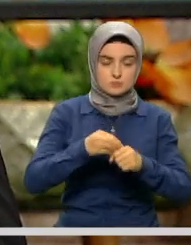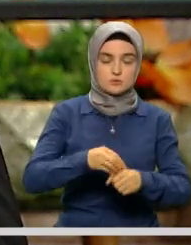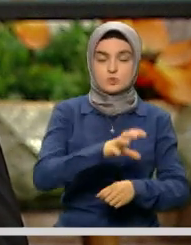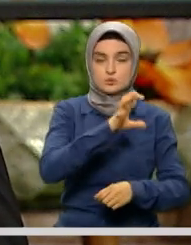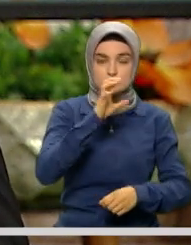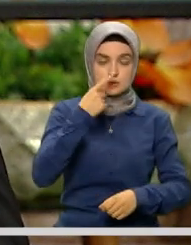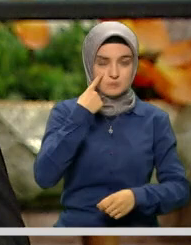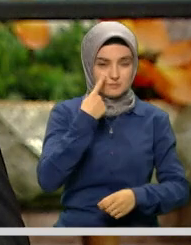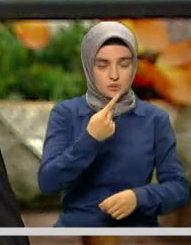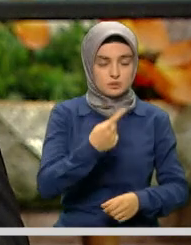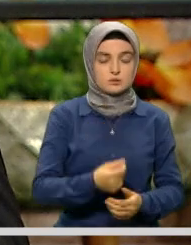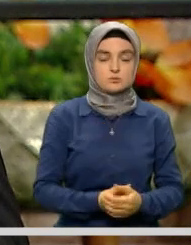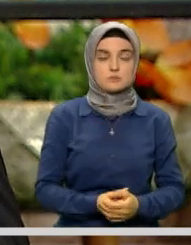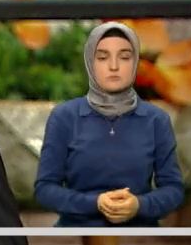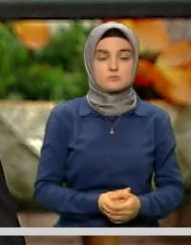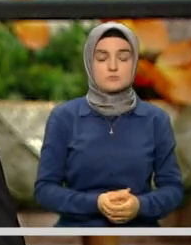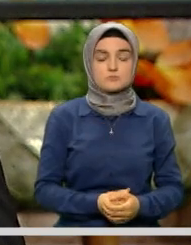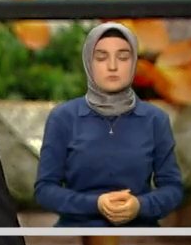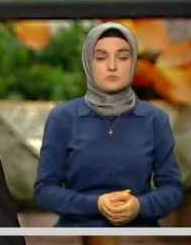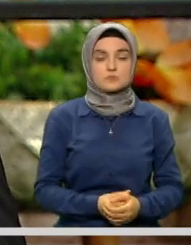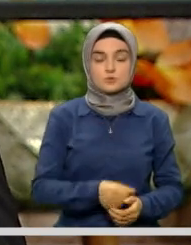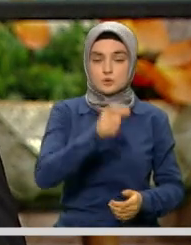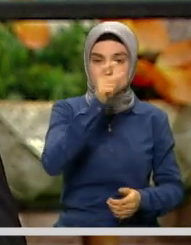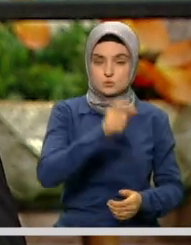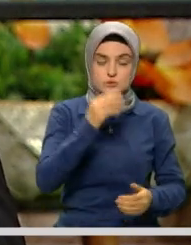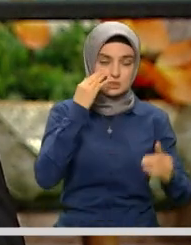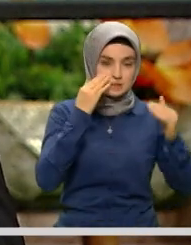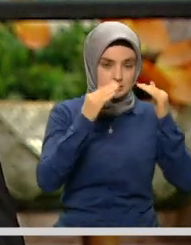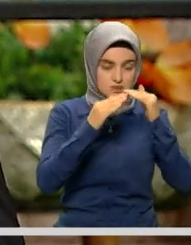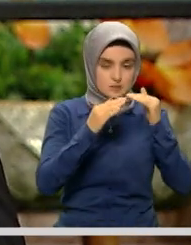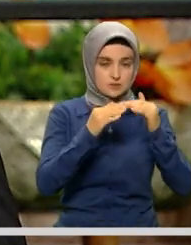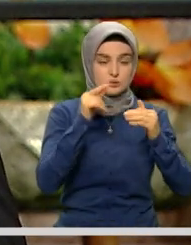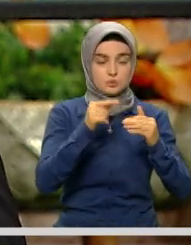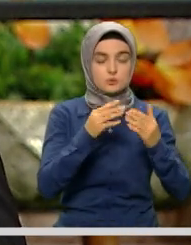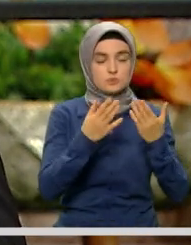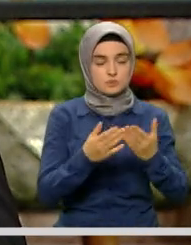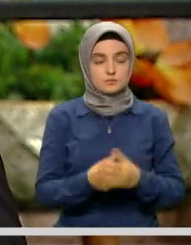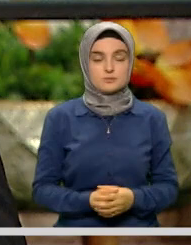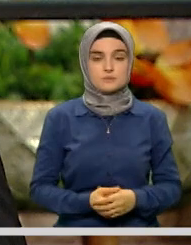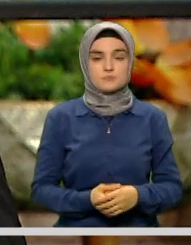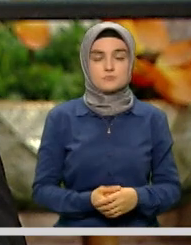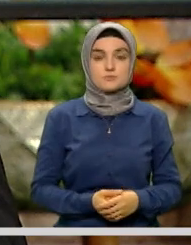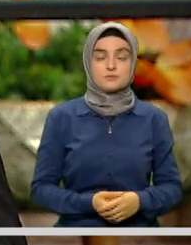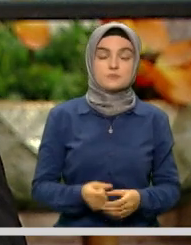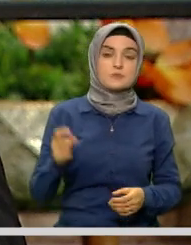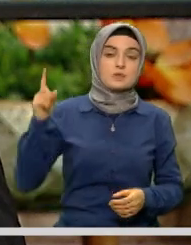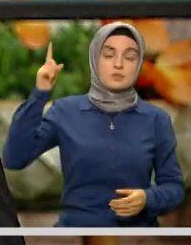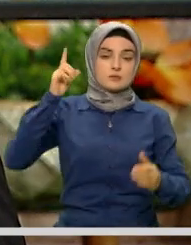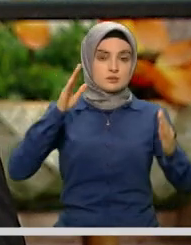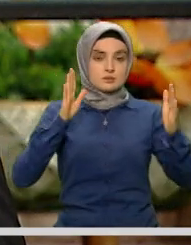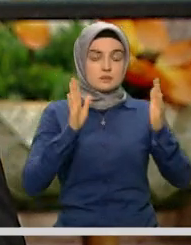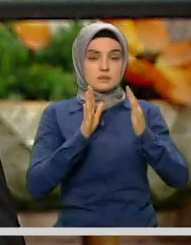baktığımızda kula yakışan, kulu kul yapan, Allah'ı